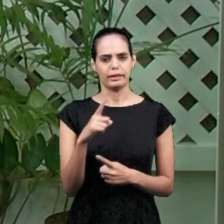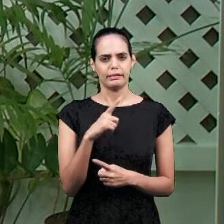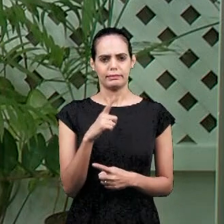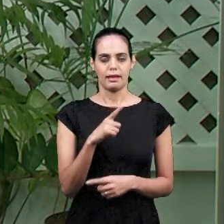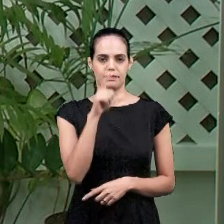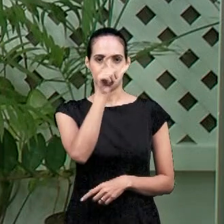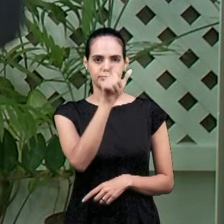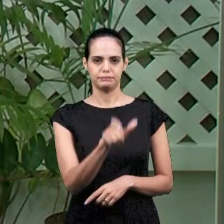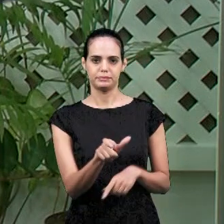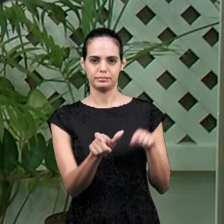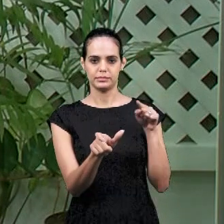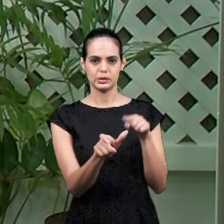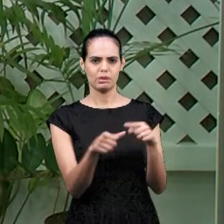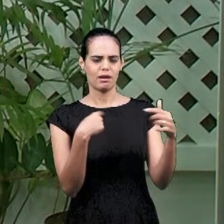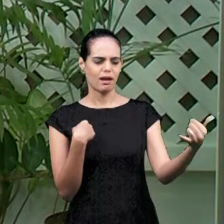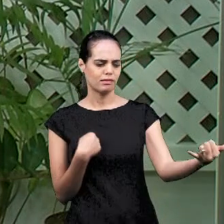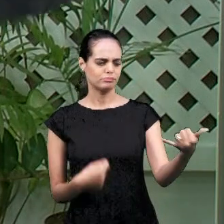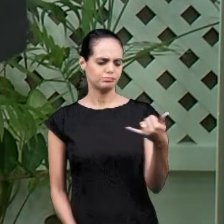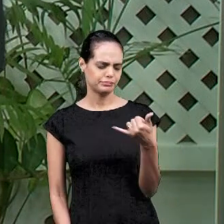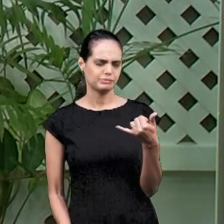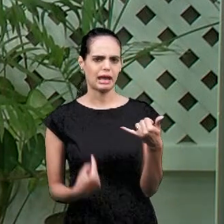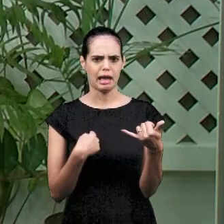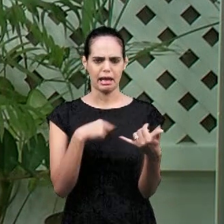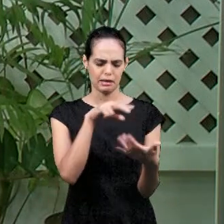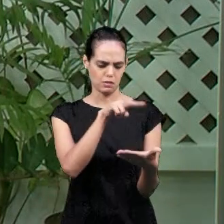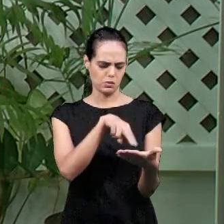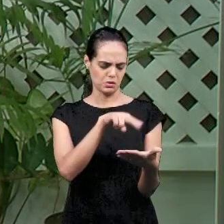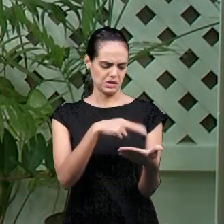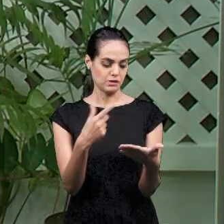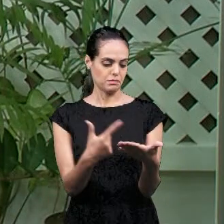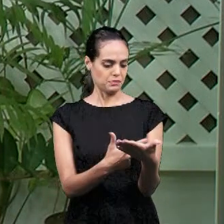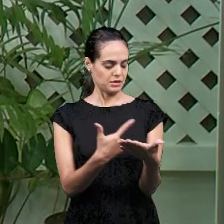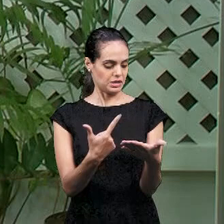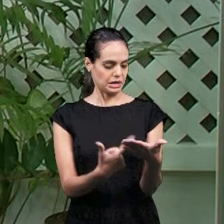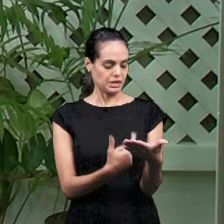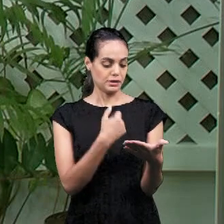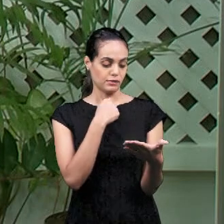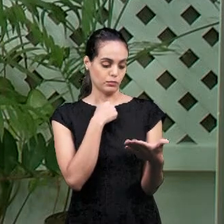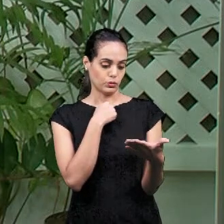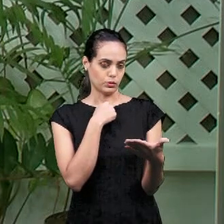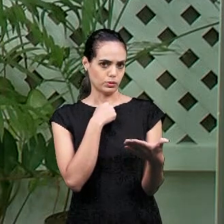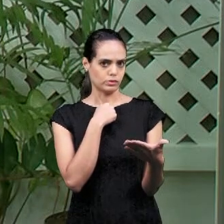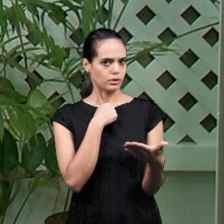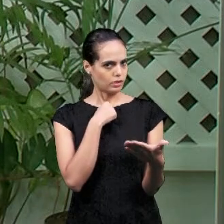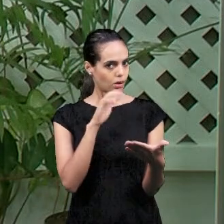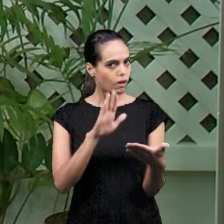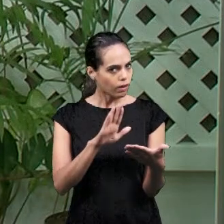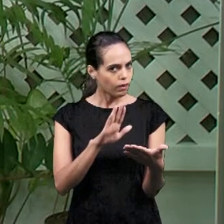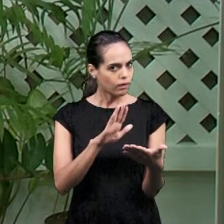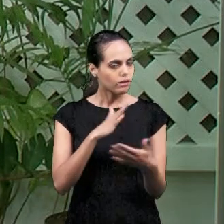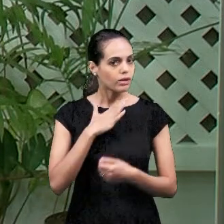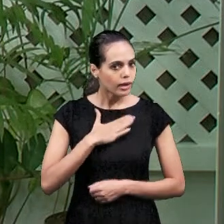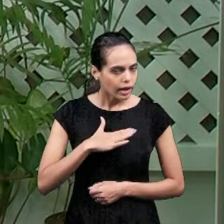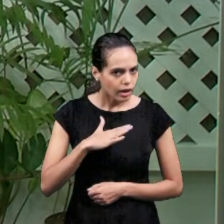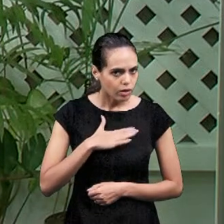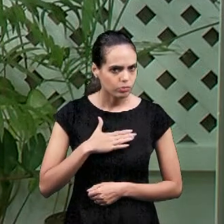ils sont. Il y a toujours quelqu'un pour dire ah, parce qu'elle a entendu dire, elle a lu quelque